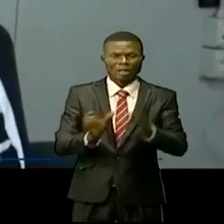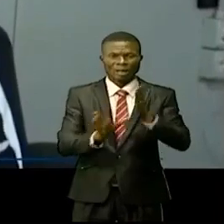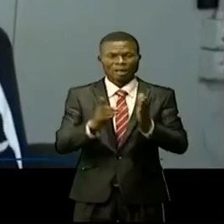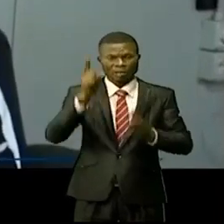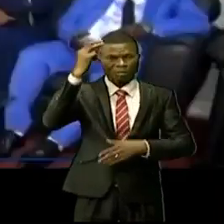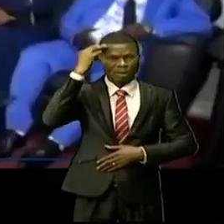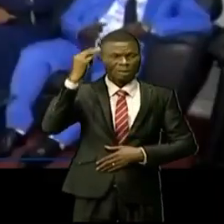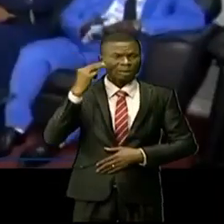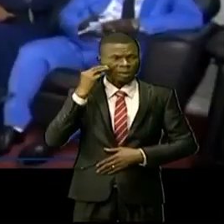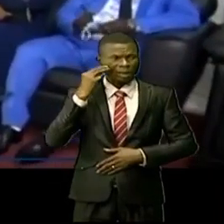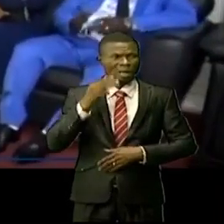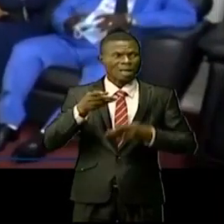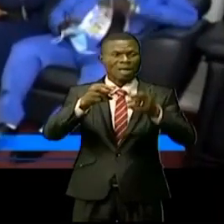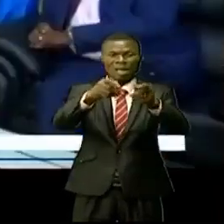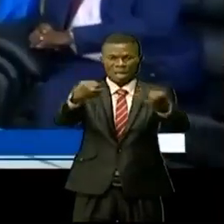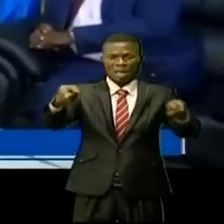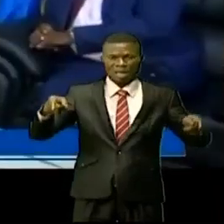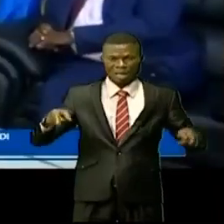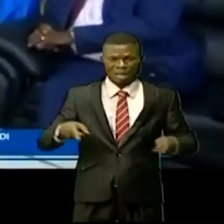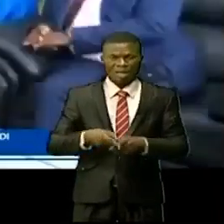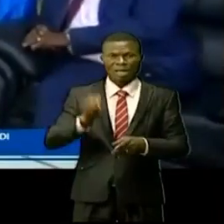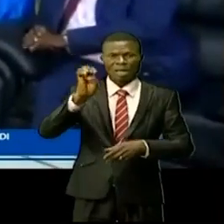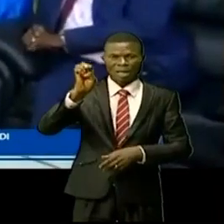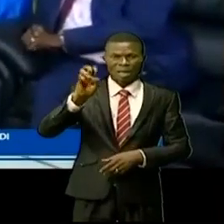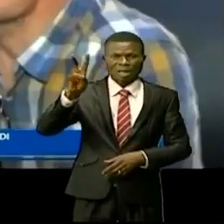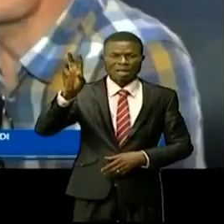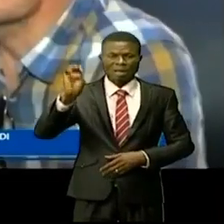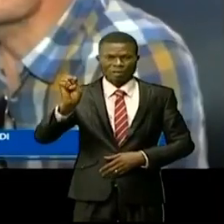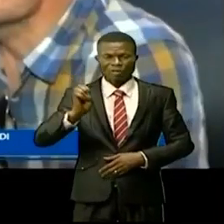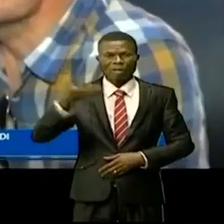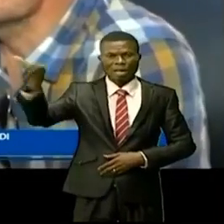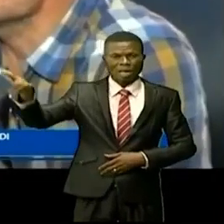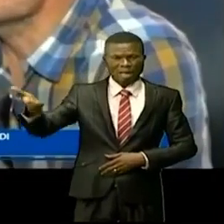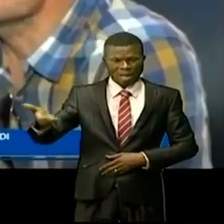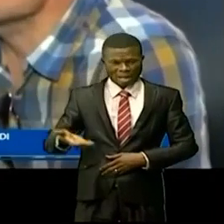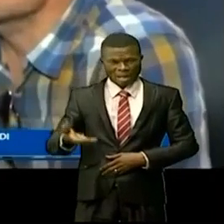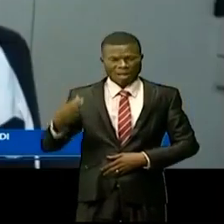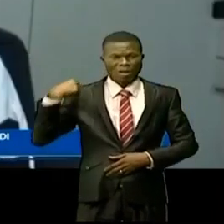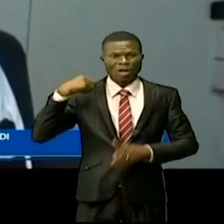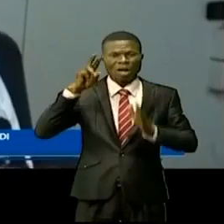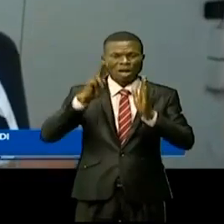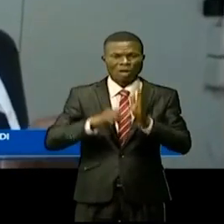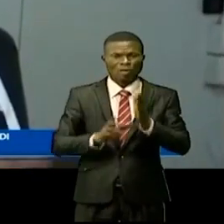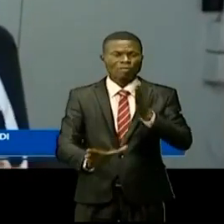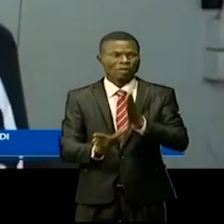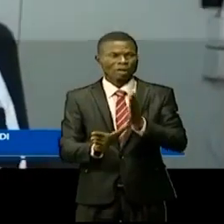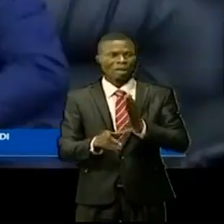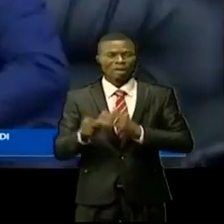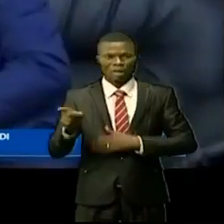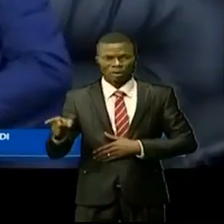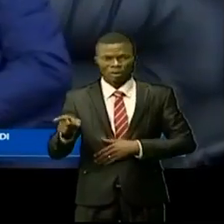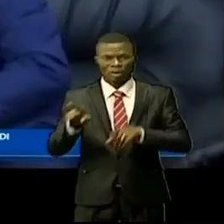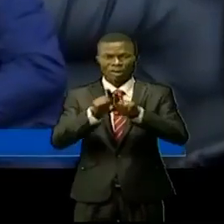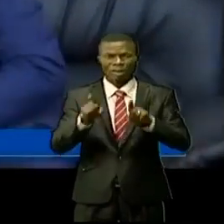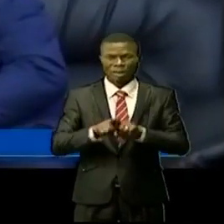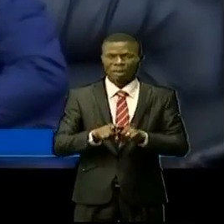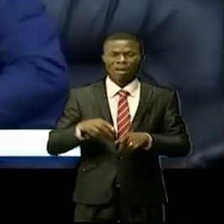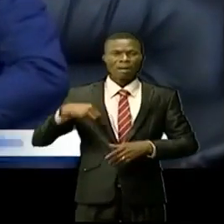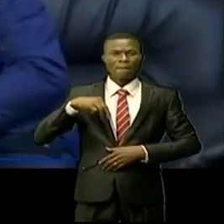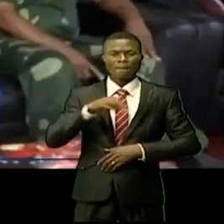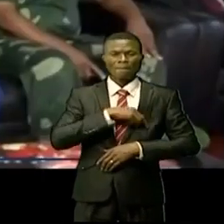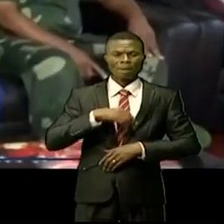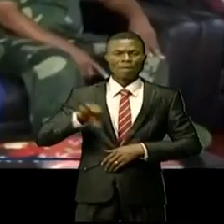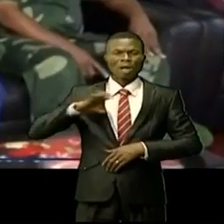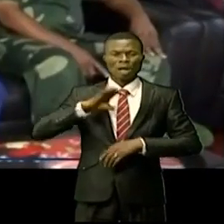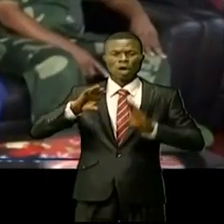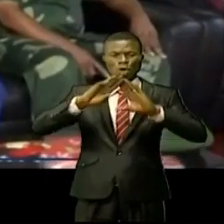ministre et ministre de l'Environnement, Eve Bazaïba, est accueillie par le gouverneur intérimaire Maurice Habib Sakapela et le membre du comité provincial